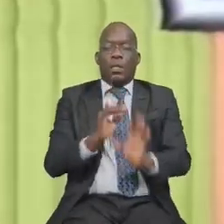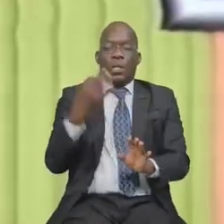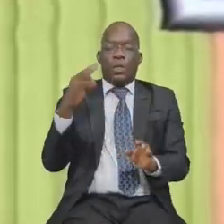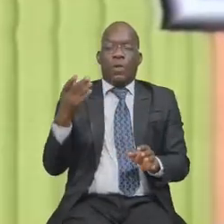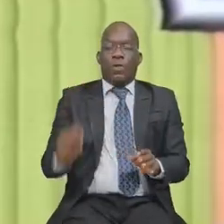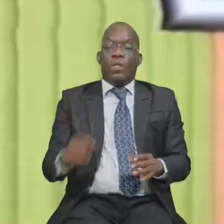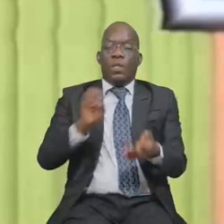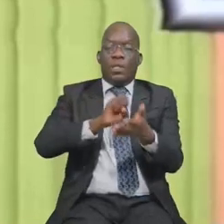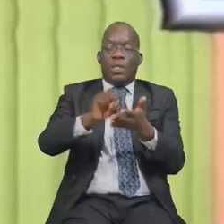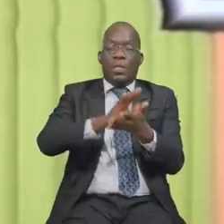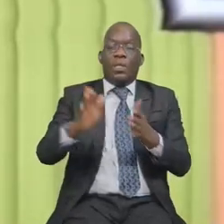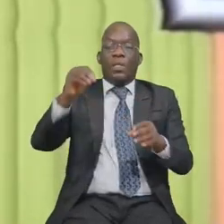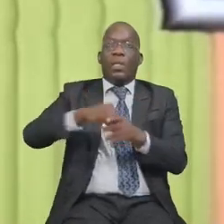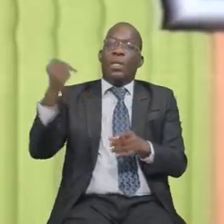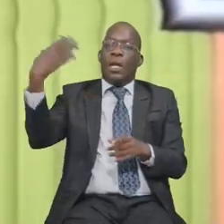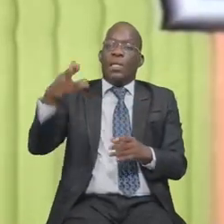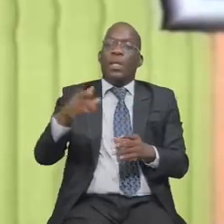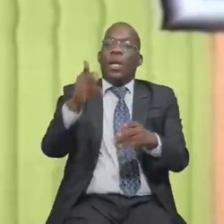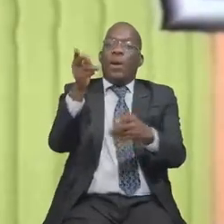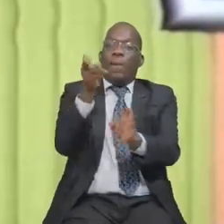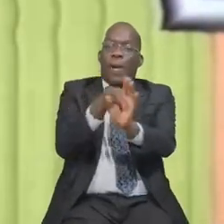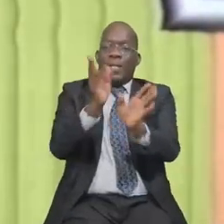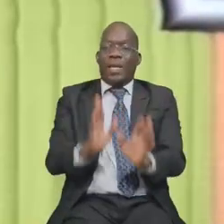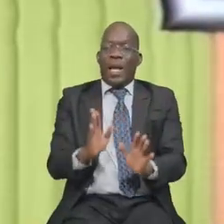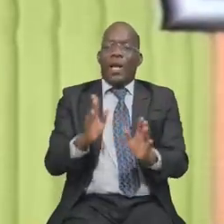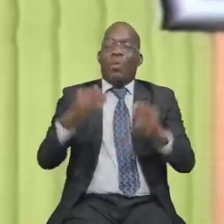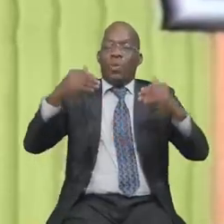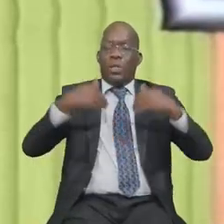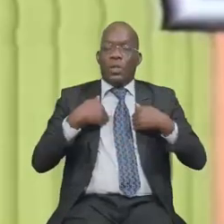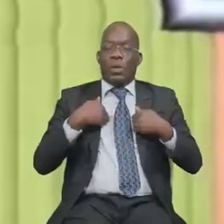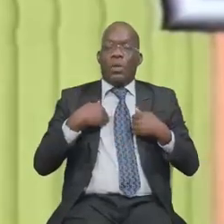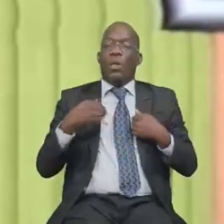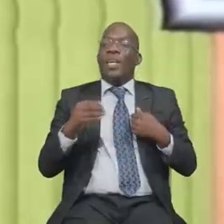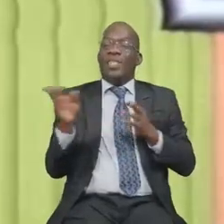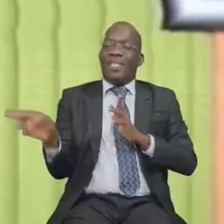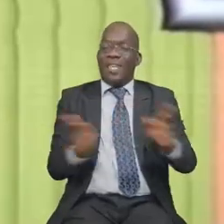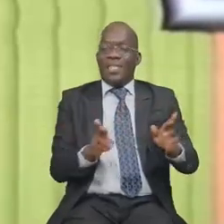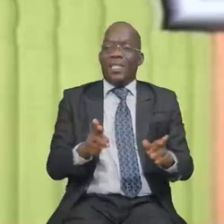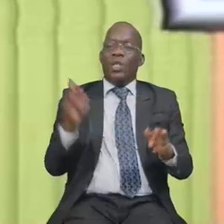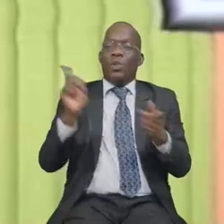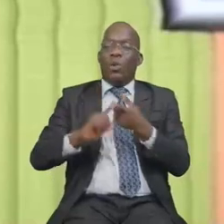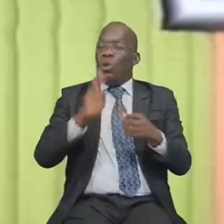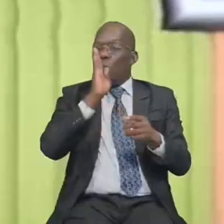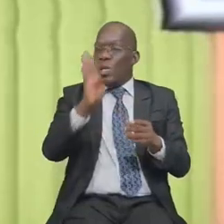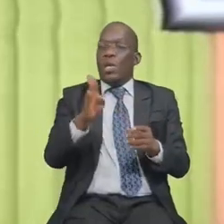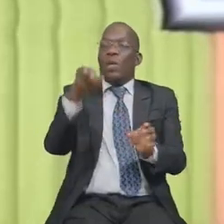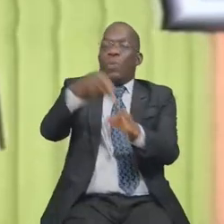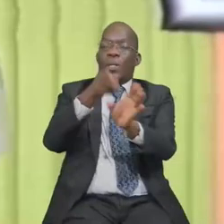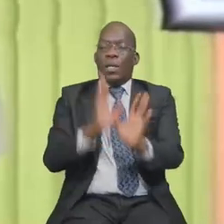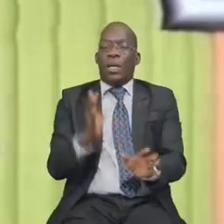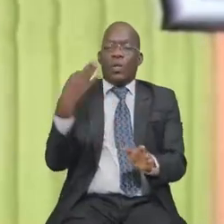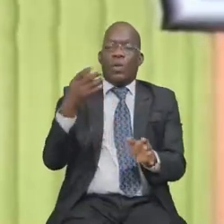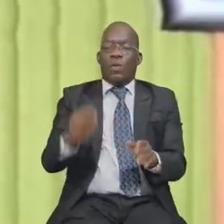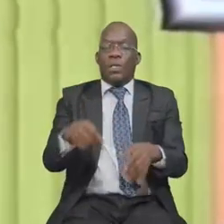Participants, possesseurs, et il nous rend dignes pour devenir participants de l'héritage